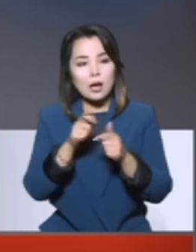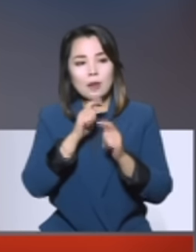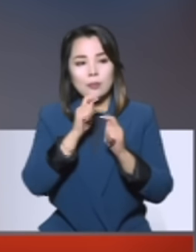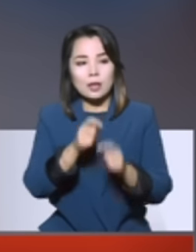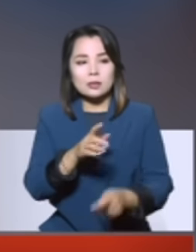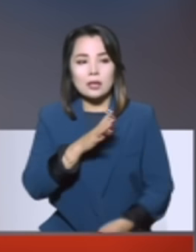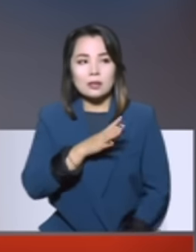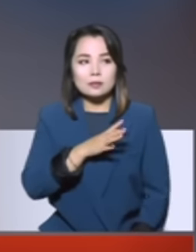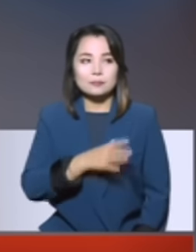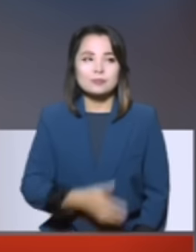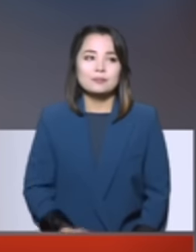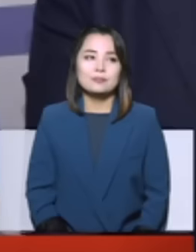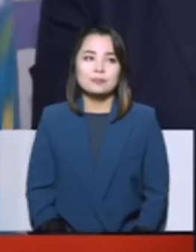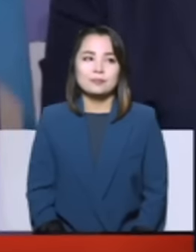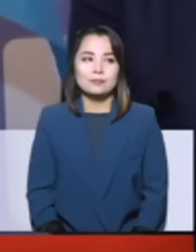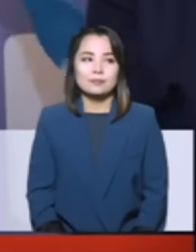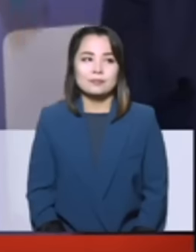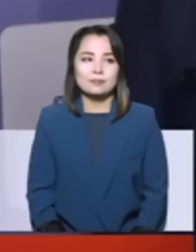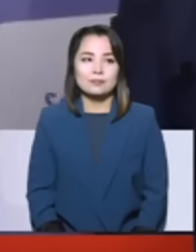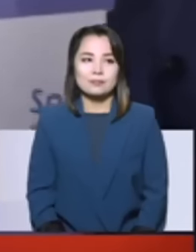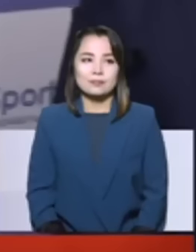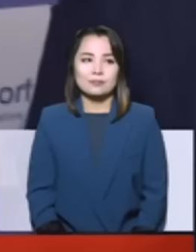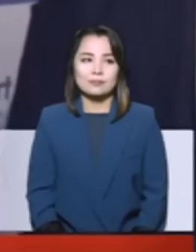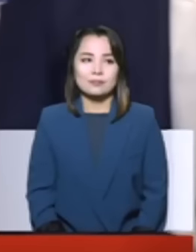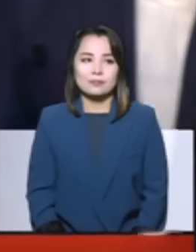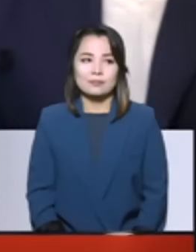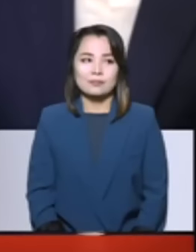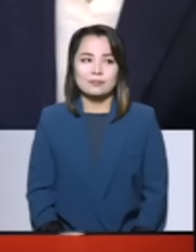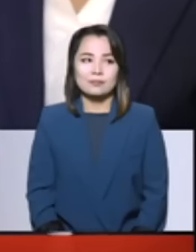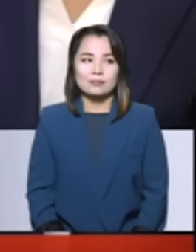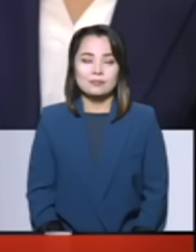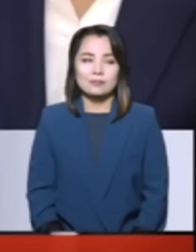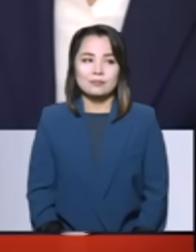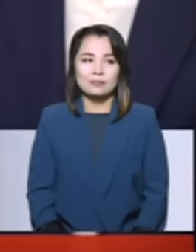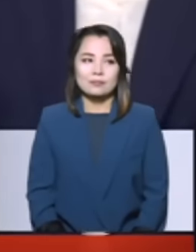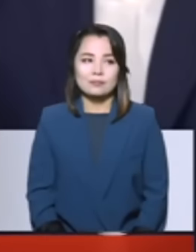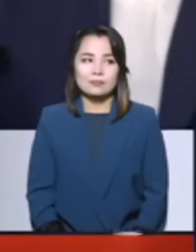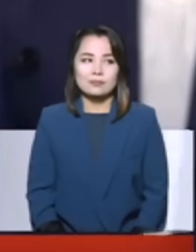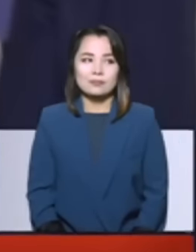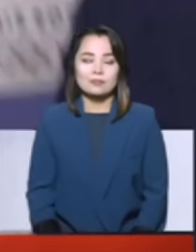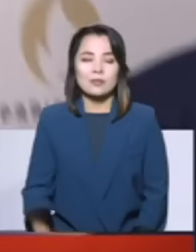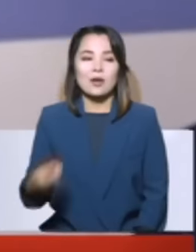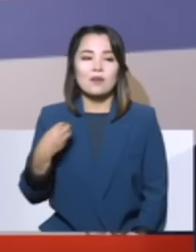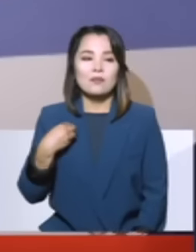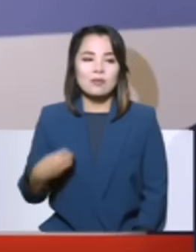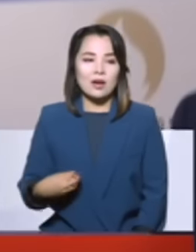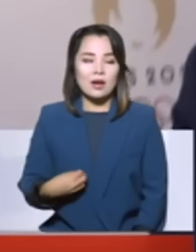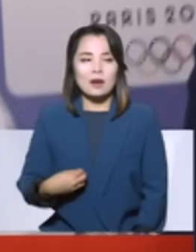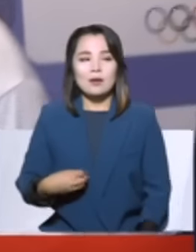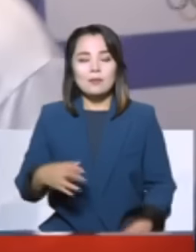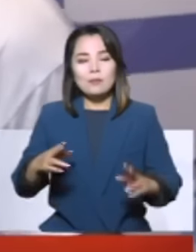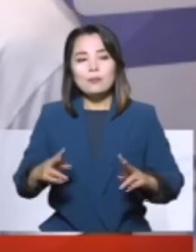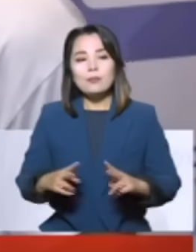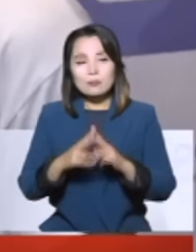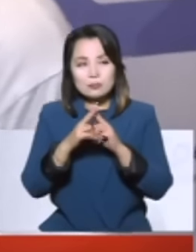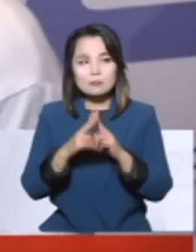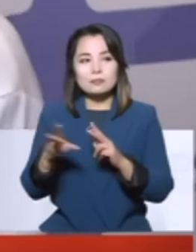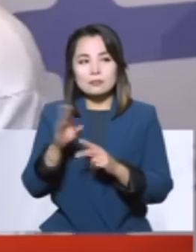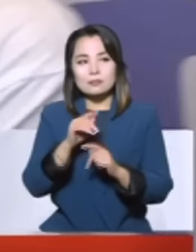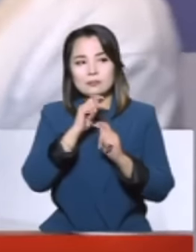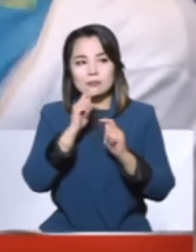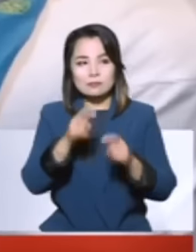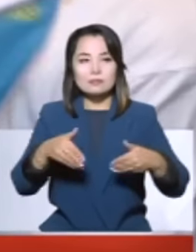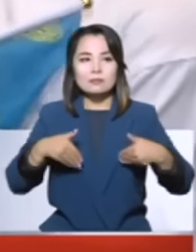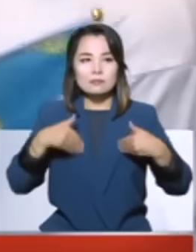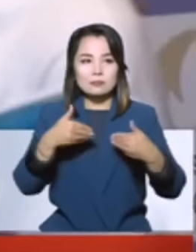табыстады. Естелікте Парижде міне башня бар, бәрі бар. Қазақтың туын биік көтерген қазақ қызына алғысымыз өте зор.